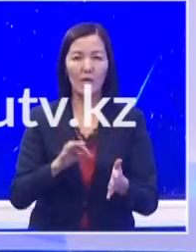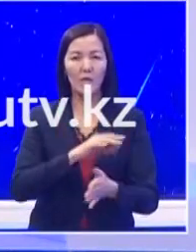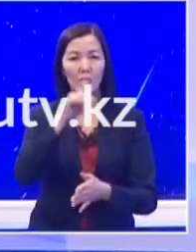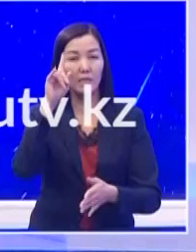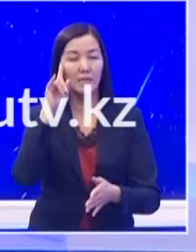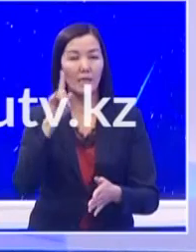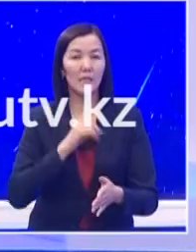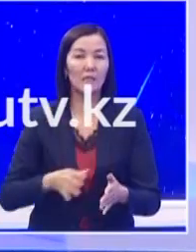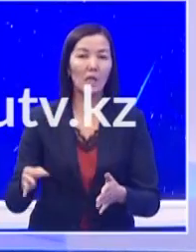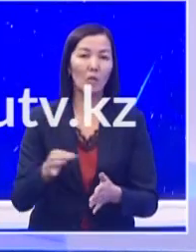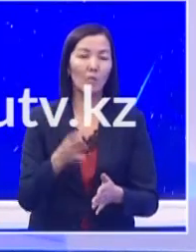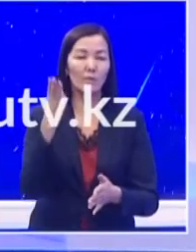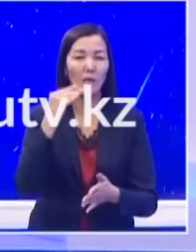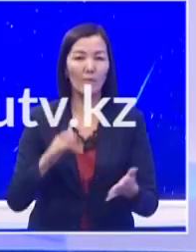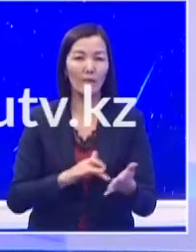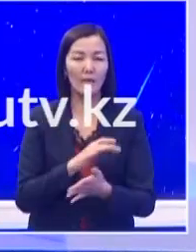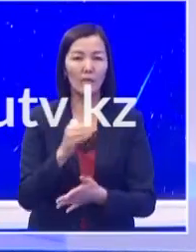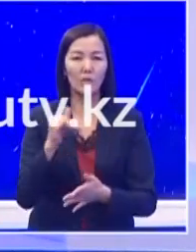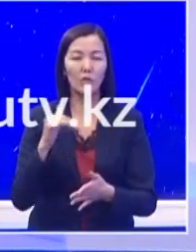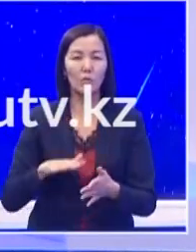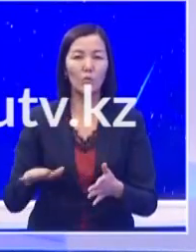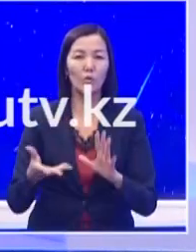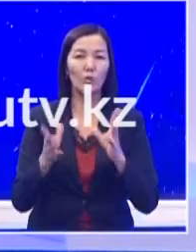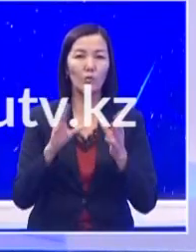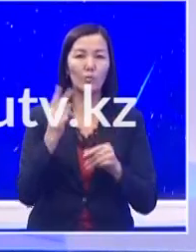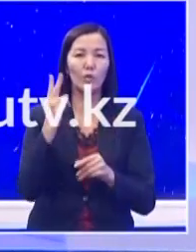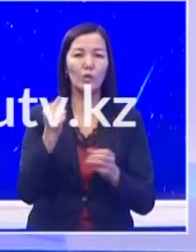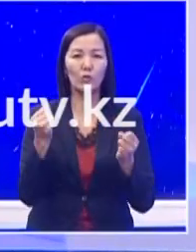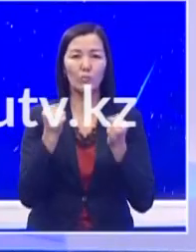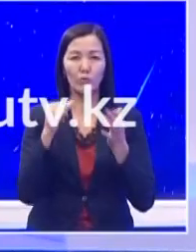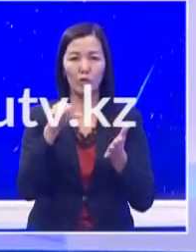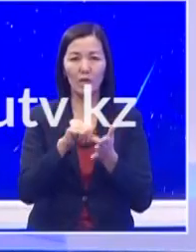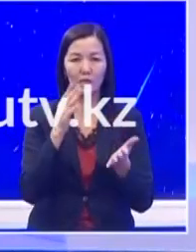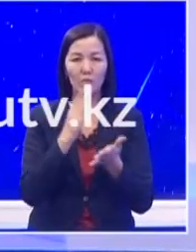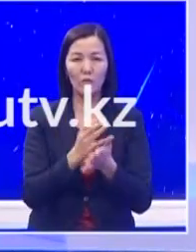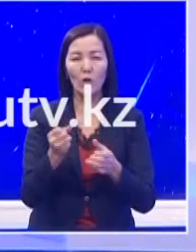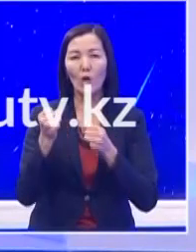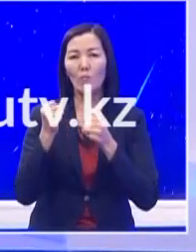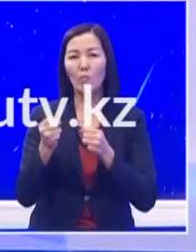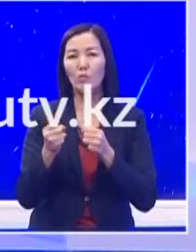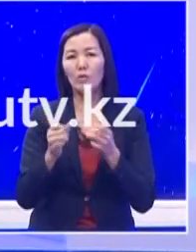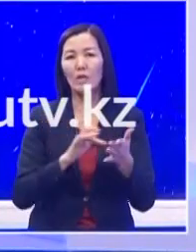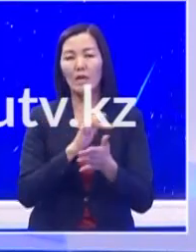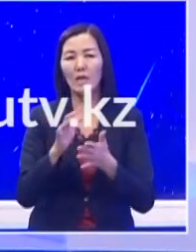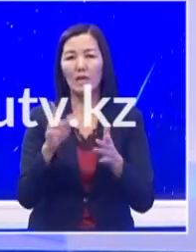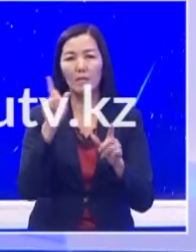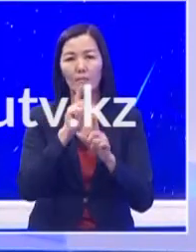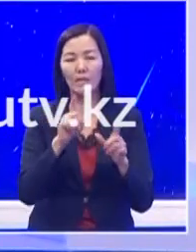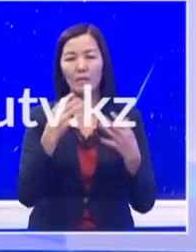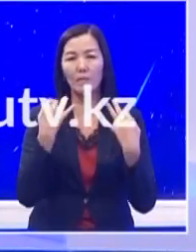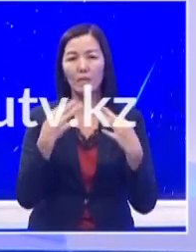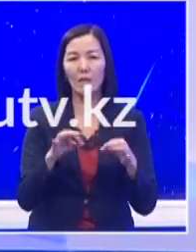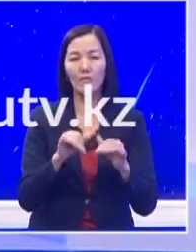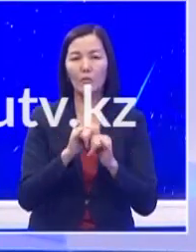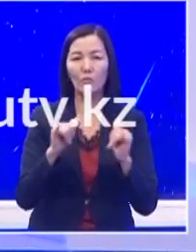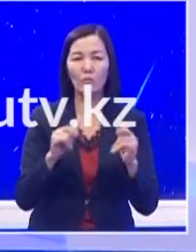Шығыс Қазақстан облысы мен Алматы қаласы және Жетісу өңірінен 200-ге жуық спортшы қатысып отыр. Боксшылар бәсекесін қалалық мектептен тыс